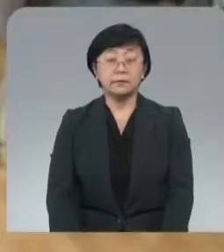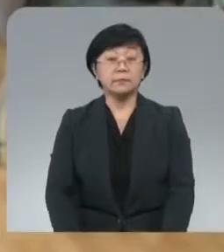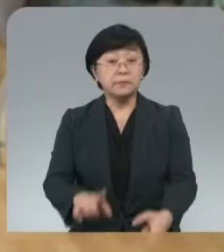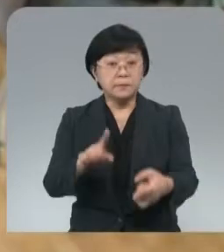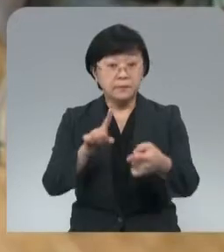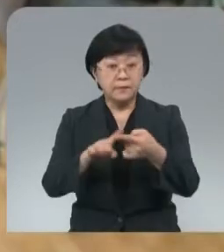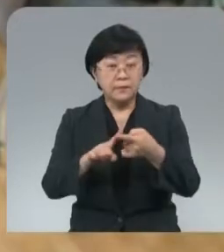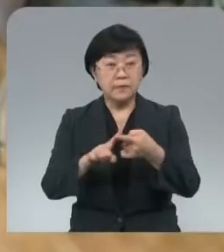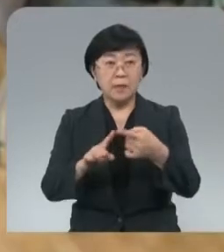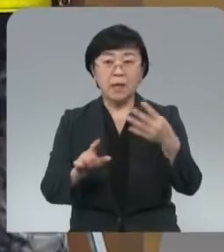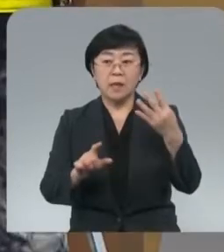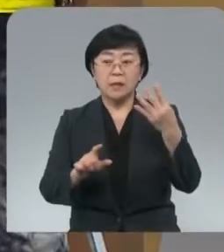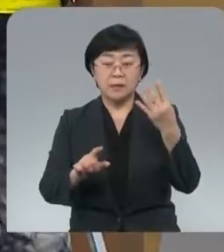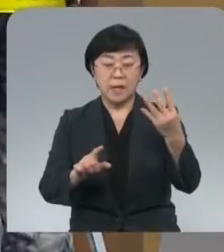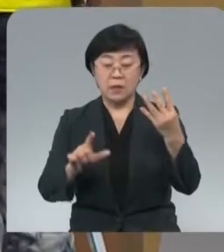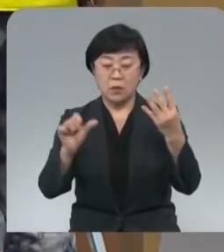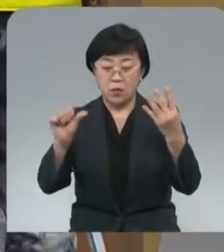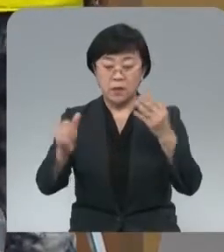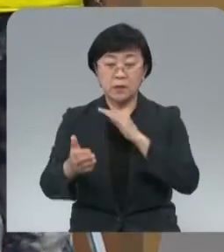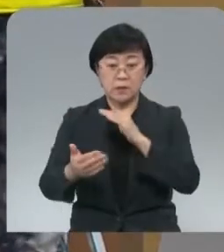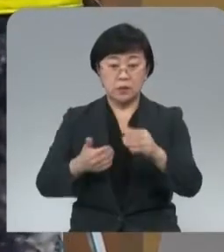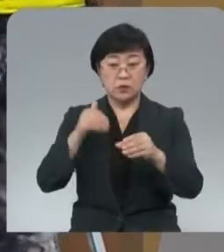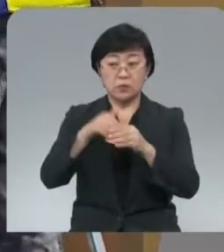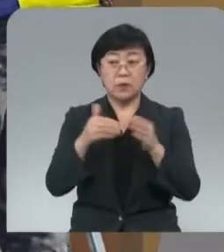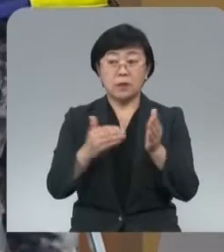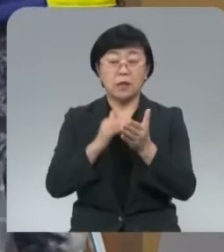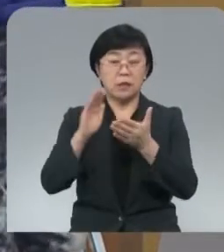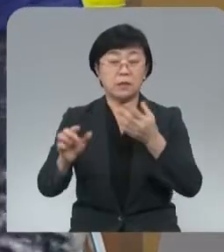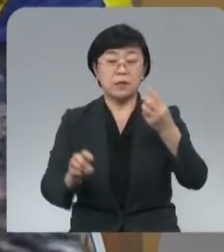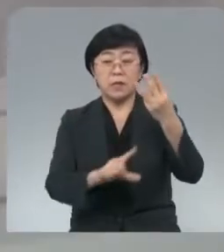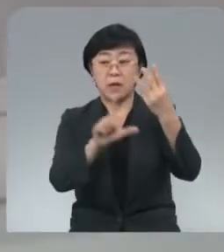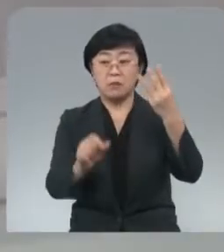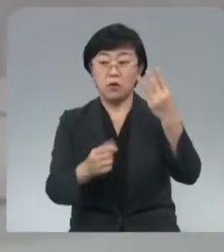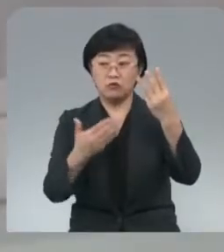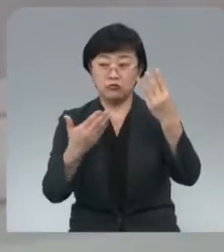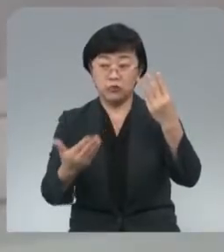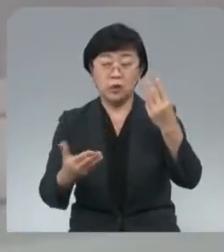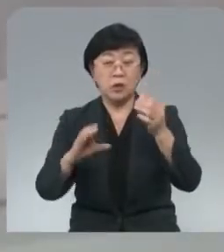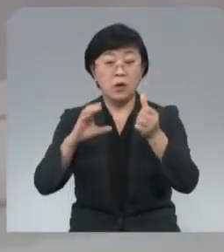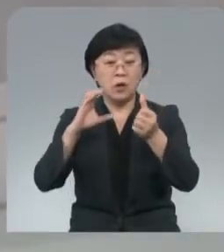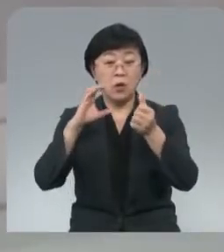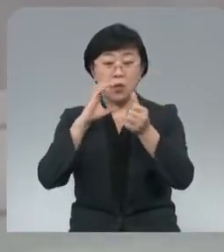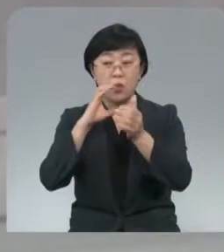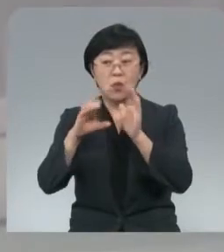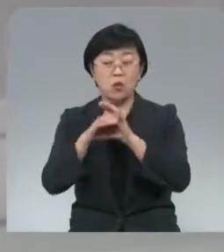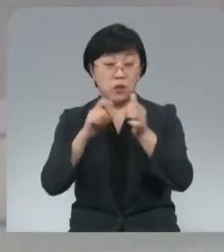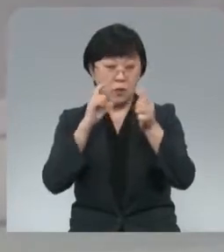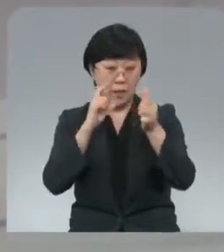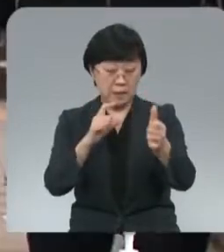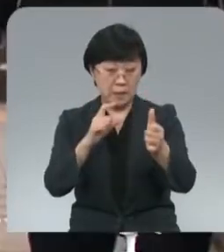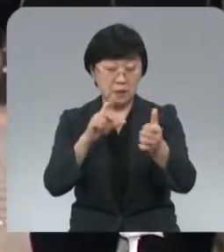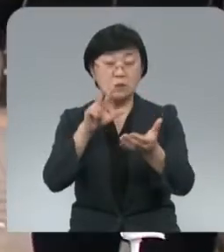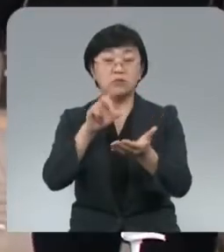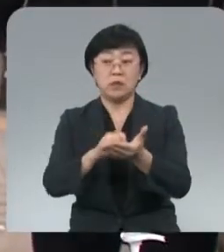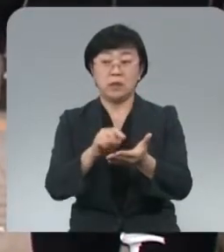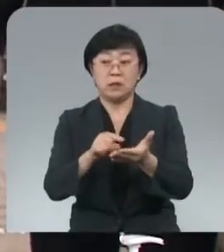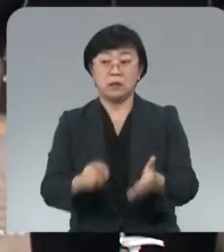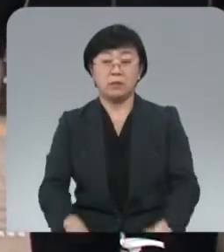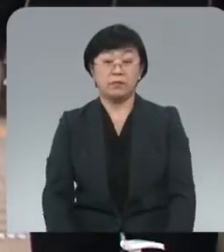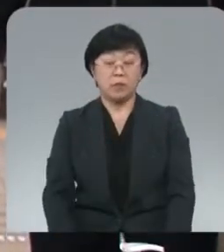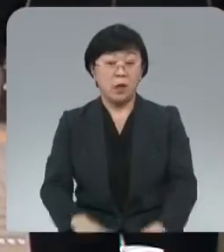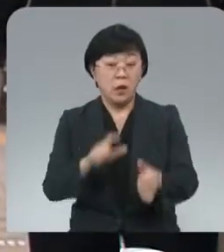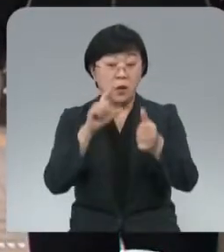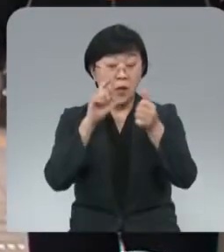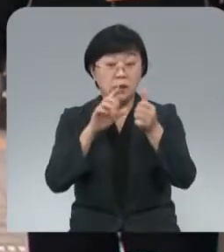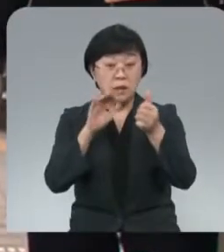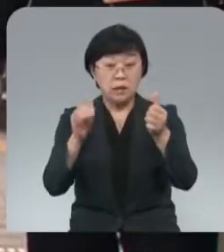이대로라면 다음 달 4일과 5일 사전투표 뒤 9일 선거일까지 코로나에 확진되는 경우가 관건입니다. 확진자용